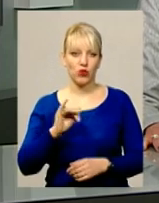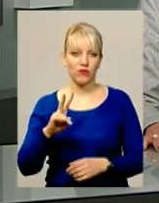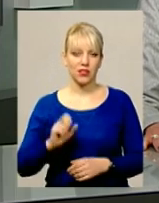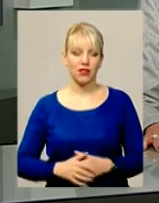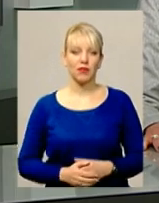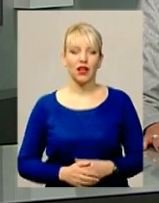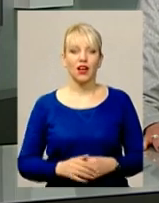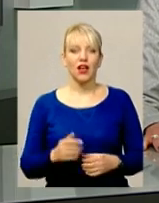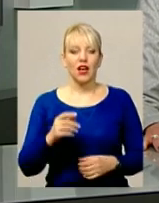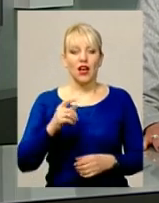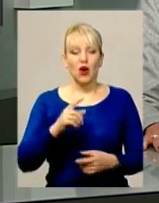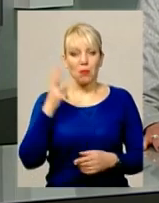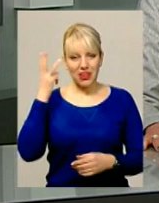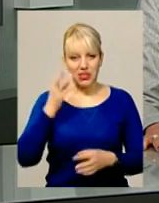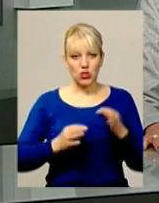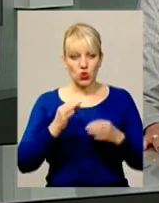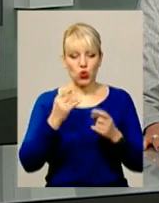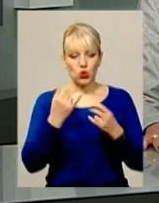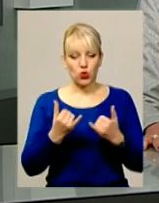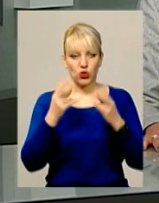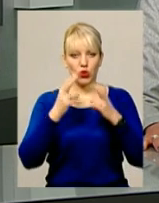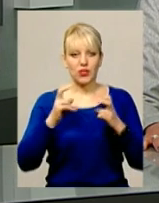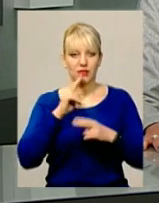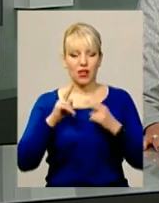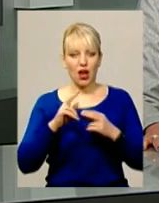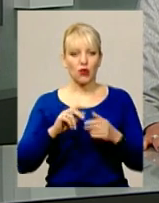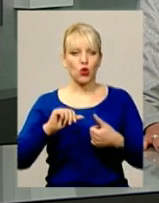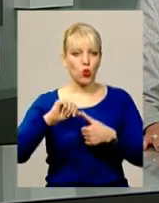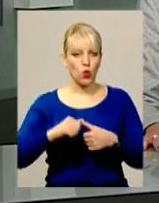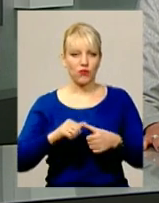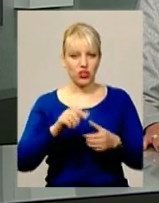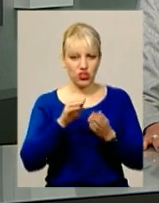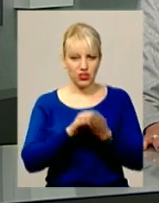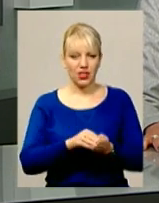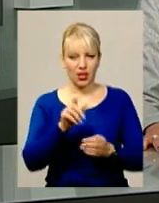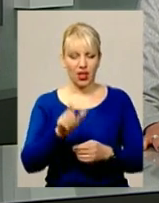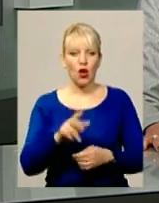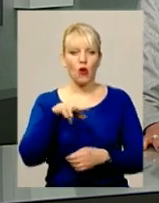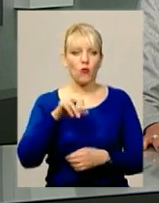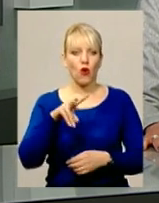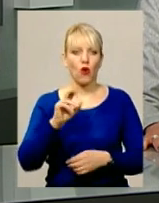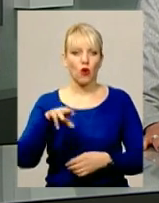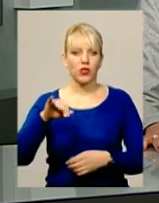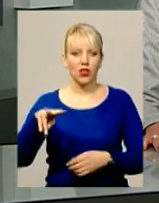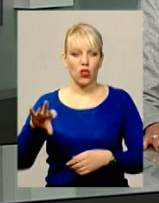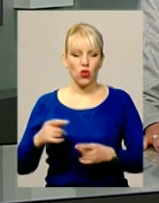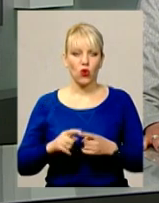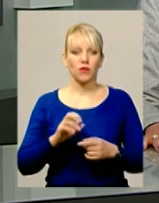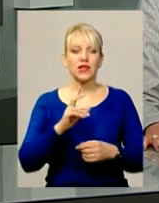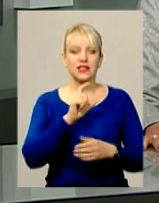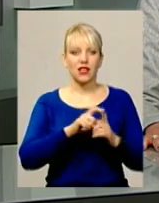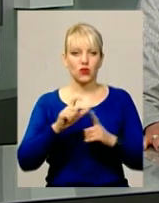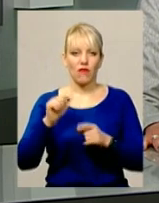У Хмельницькому міськрайонному суді сьогодні розглянуть скаргу довічника Івана Покотила. За словами прес-секретаря суду Алли